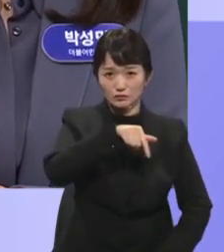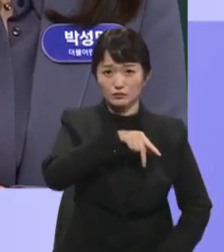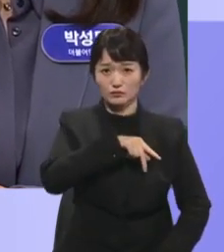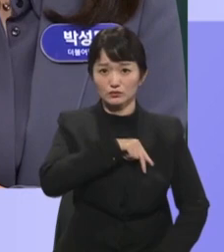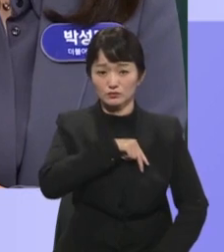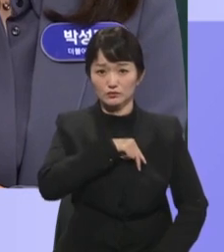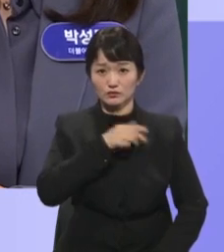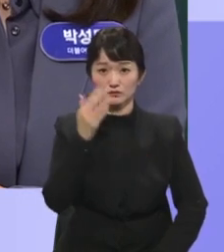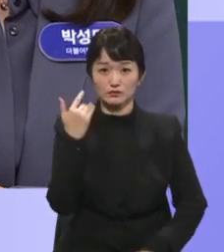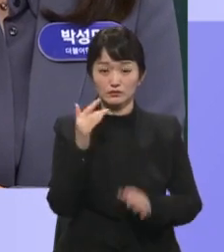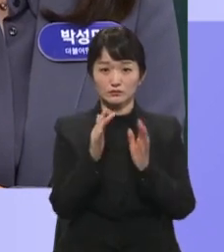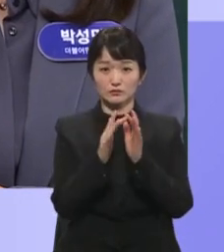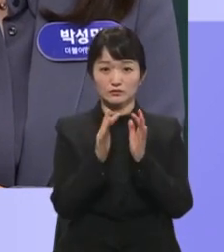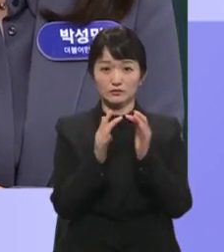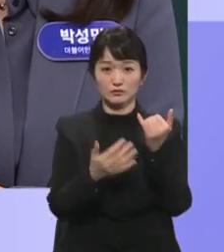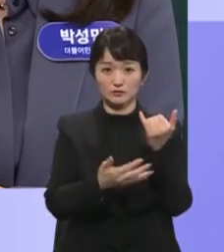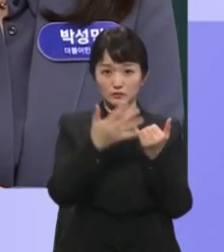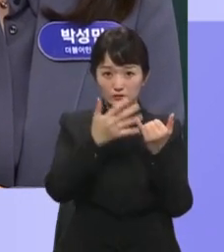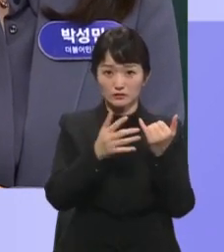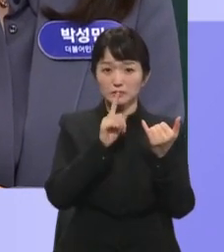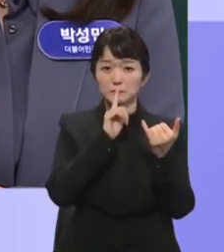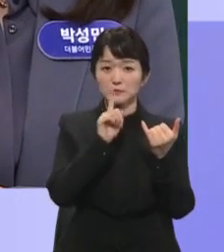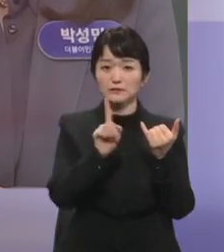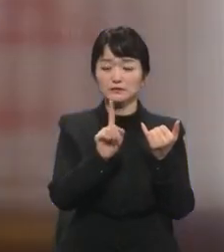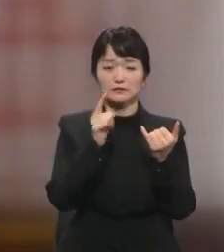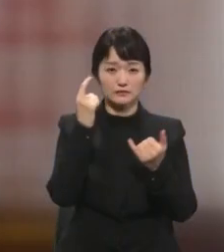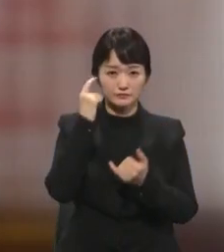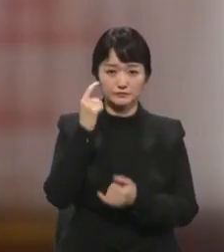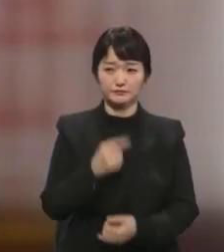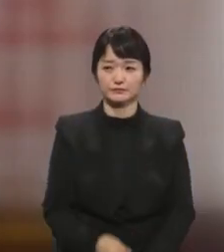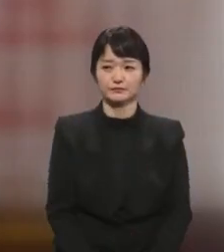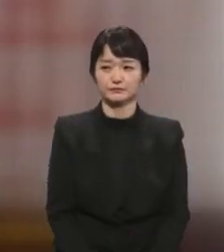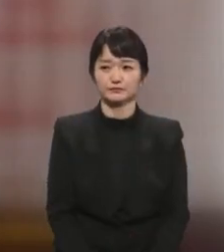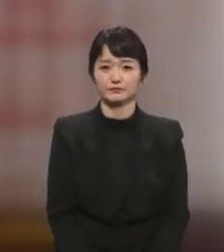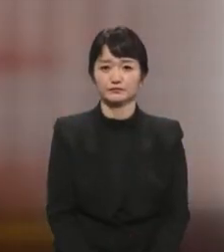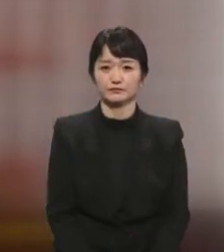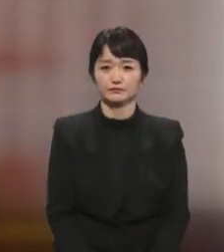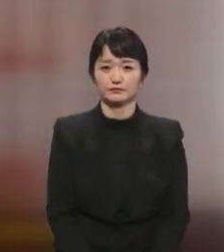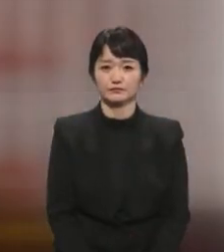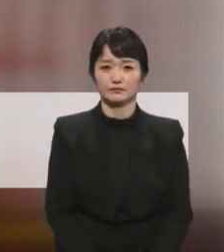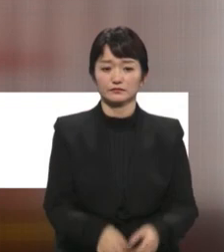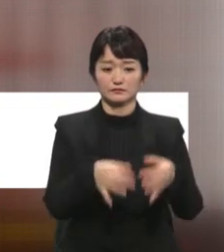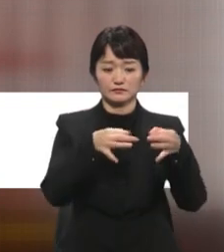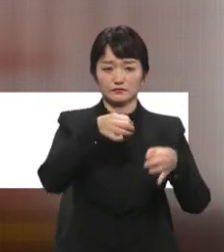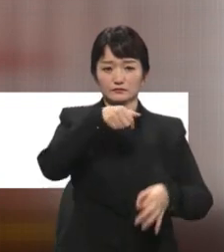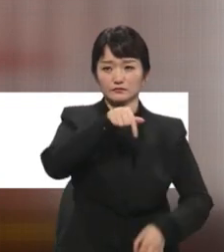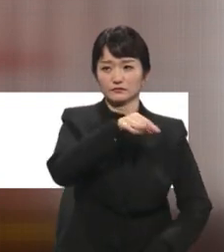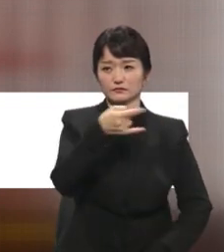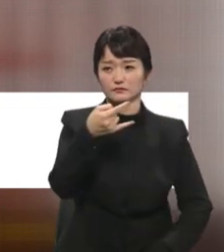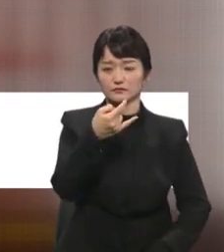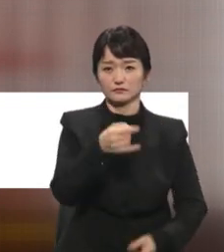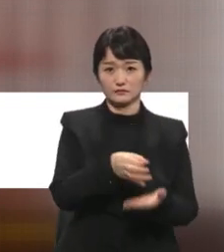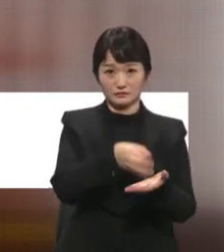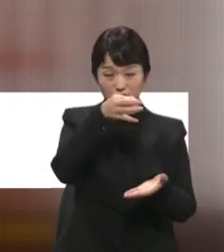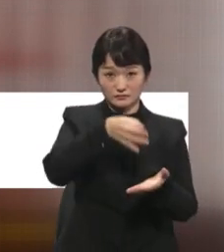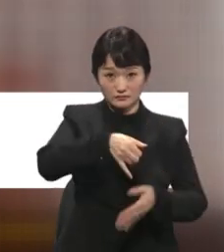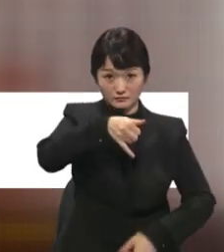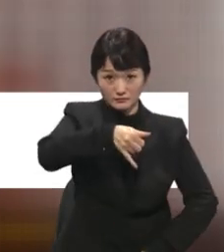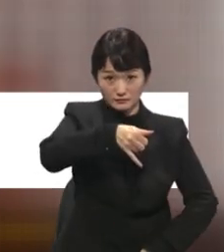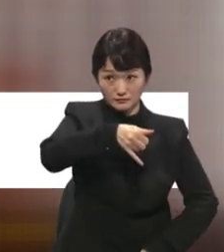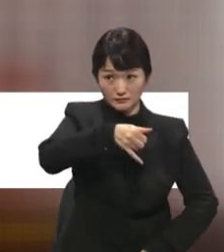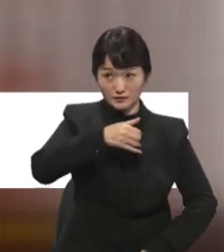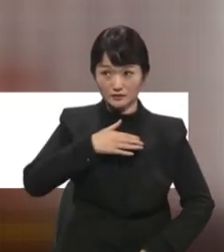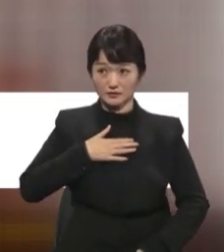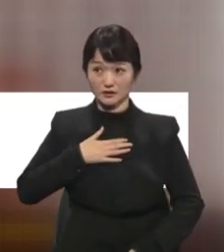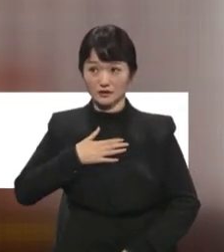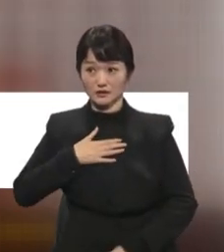이러한 주장을 펼치기도 했습니다 들어보죠 김건희 명품 빼기 나보다 뉴스 가치가 떨어지나